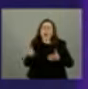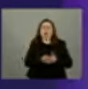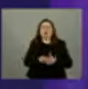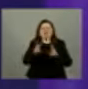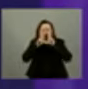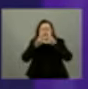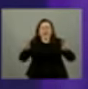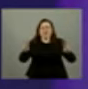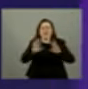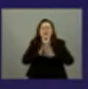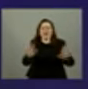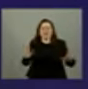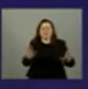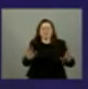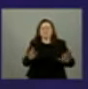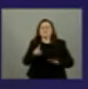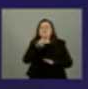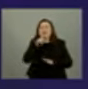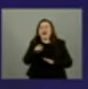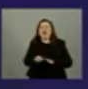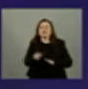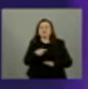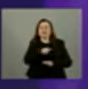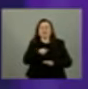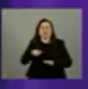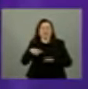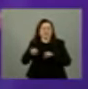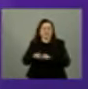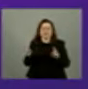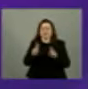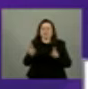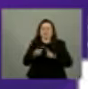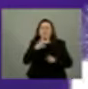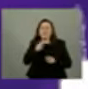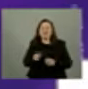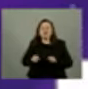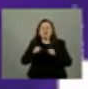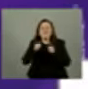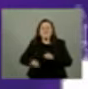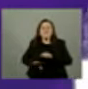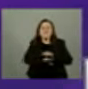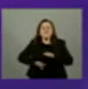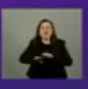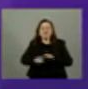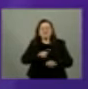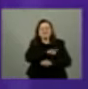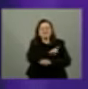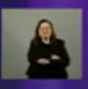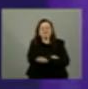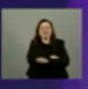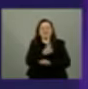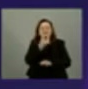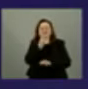είναι για την αριστερά. Νομίζω ότι είναι μια ευθεία αιχμή για αρχή, Δημήτρη Τερζή.